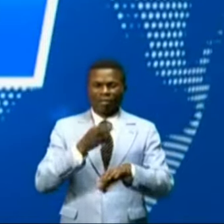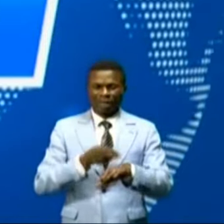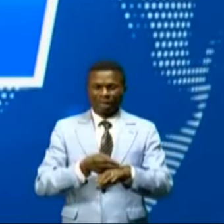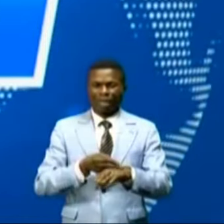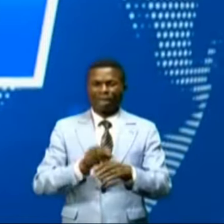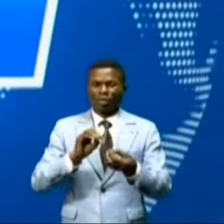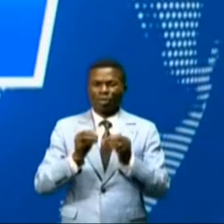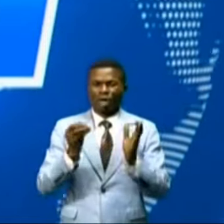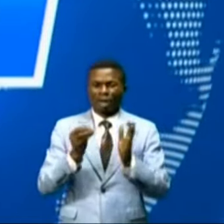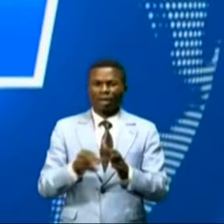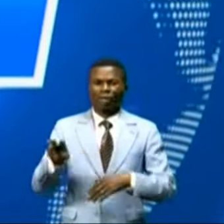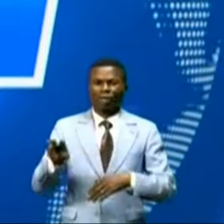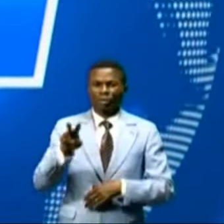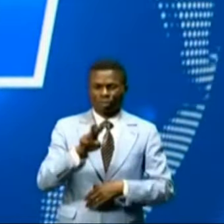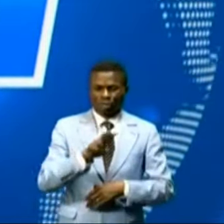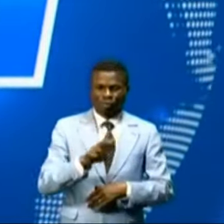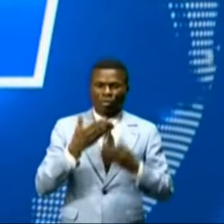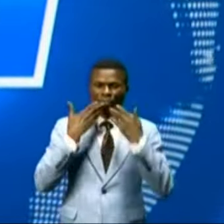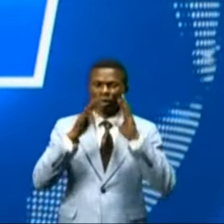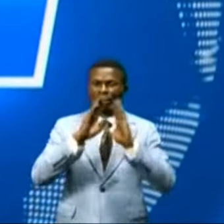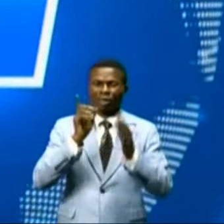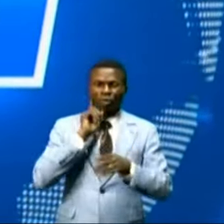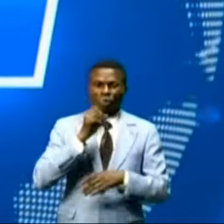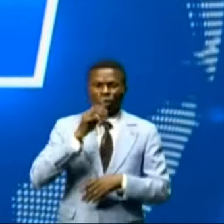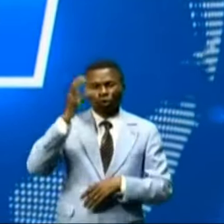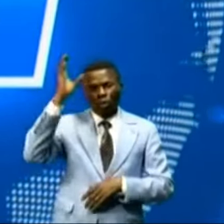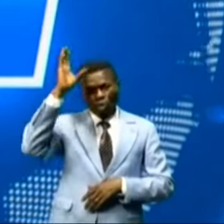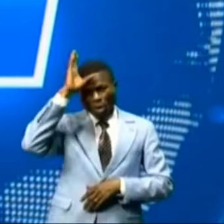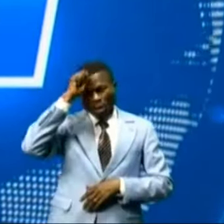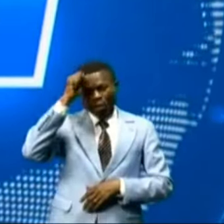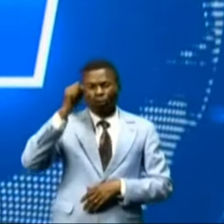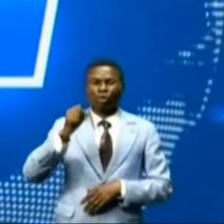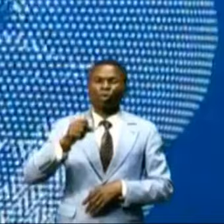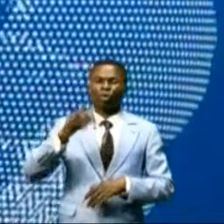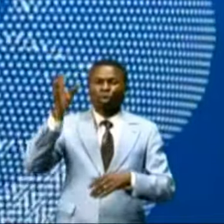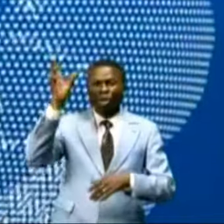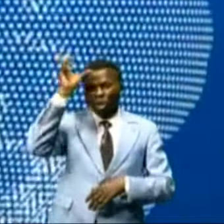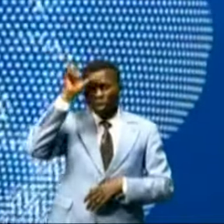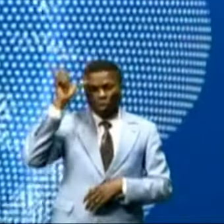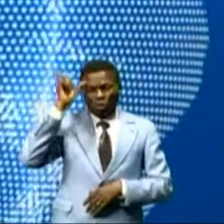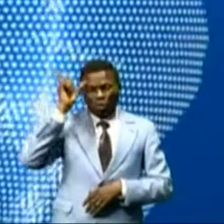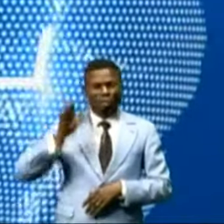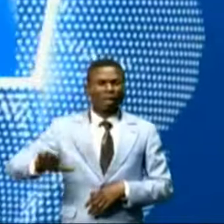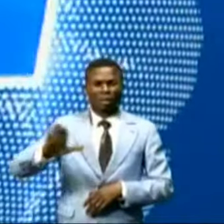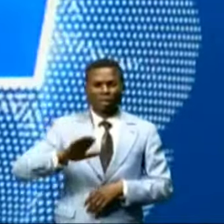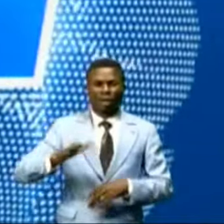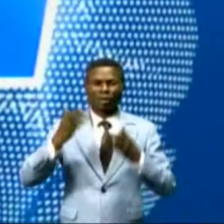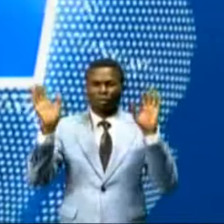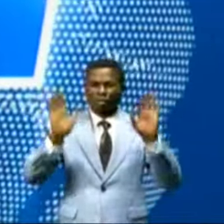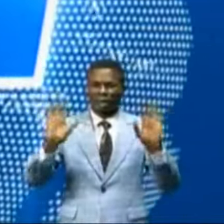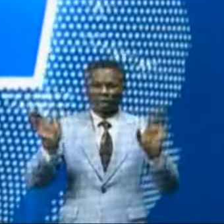www.rtnc.cd pour la suite avec l'actualité. Et d'ici là, portez-vous bien et bonne suite des programmes sur nos antennes.